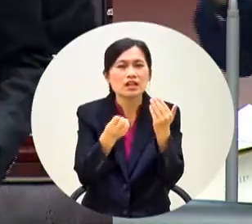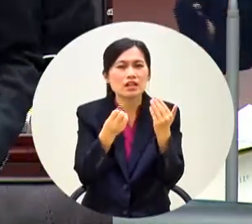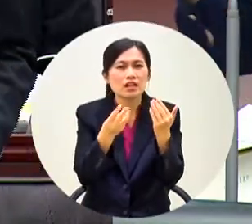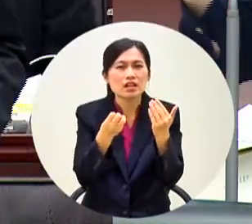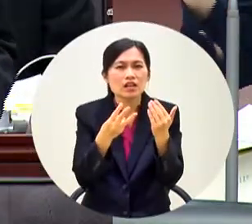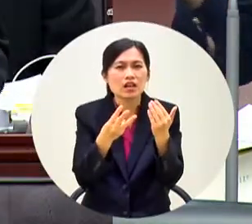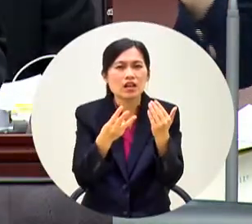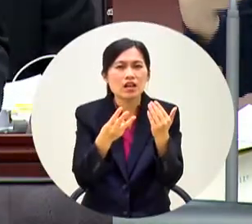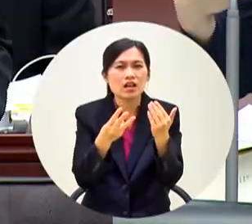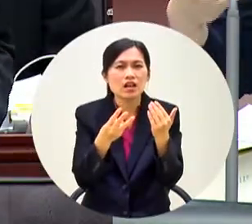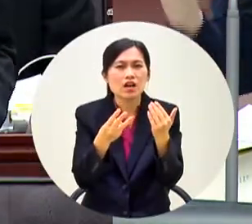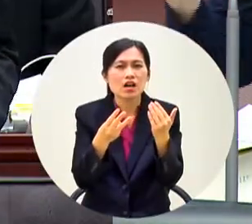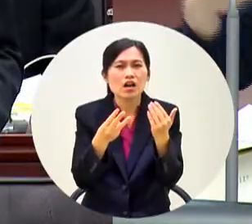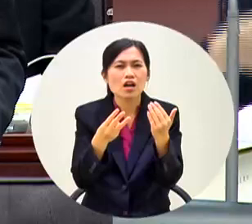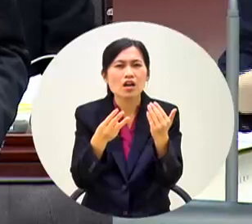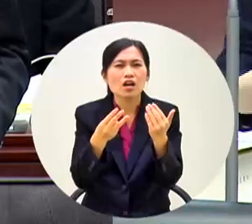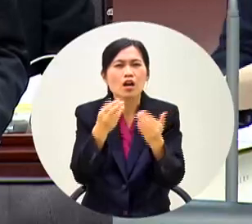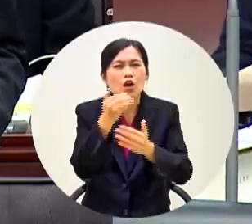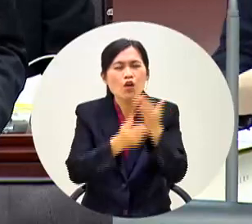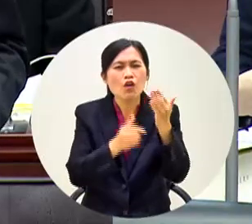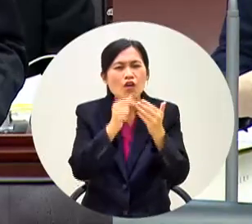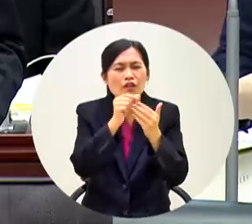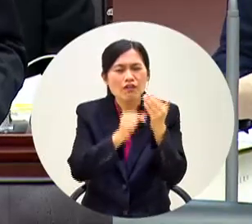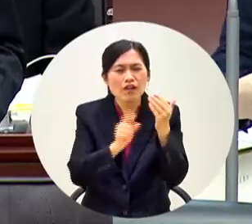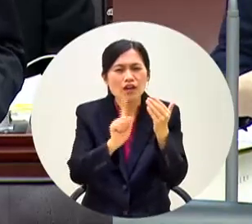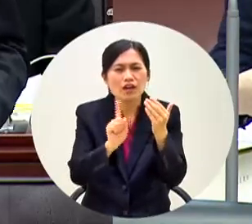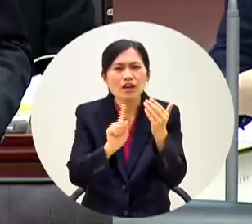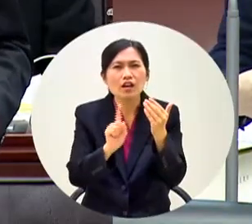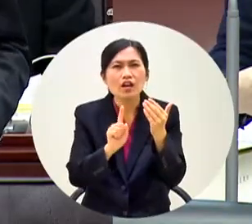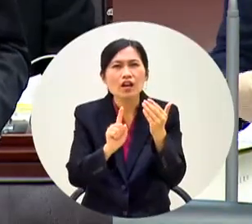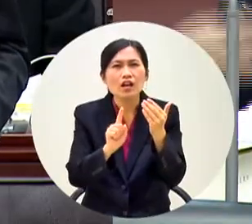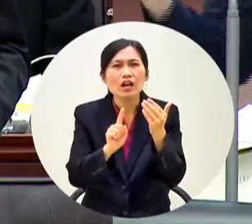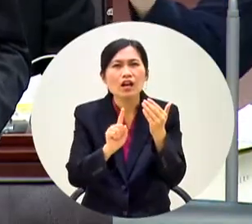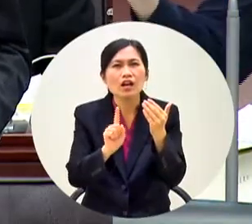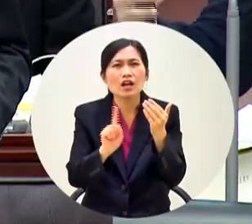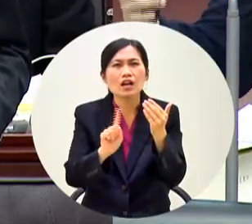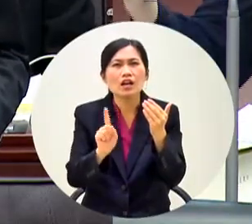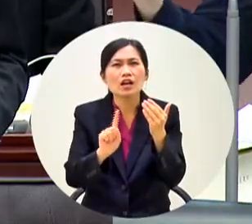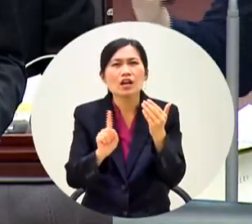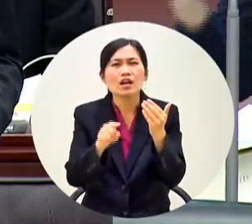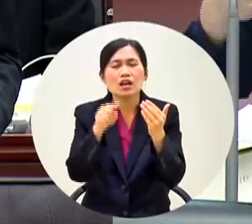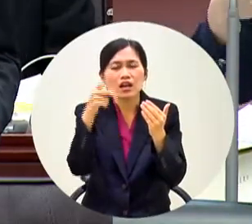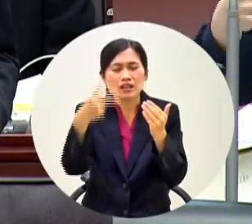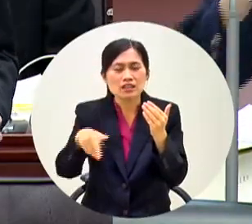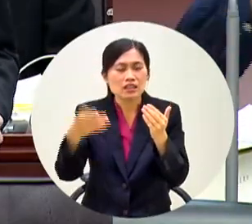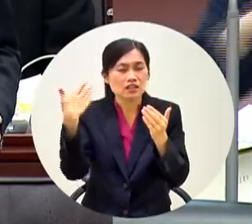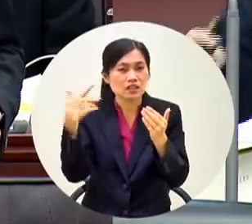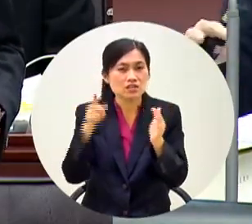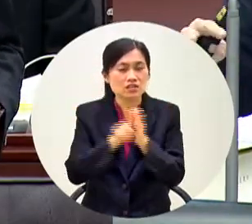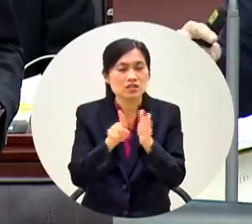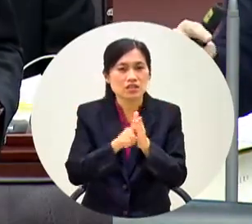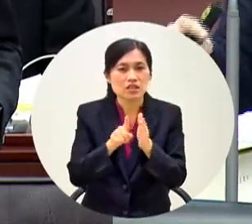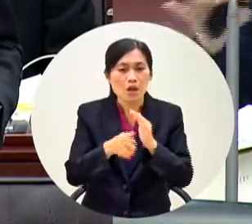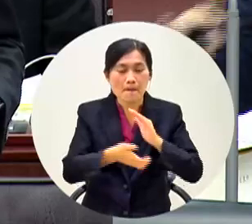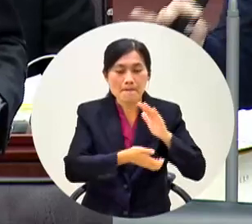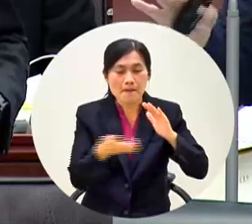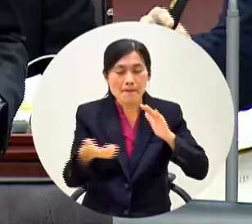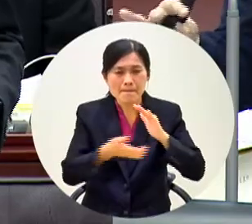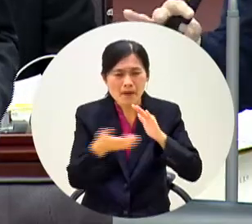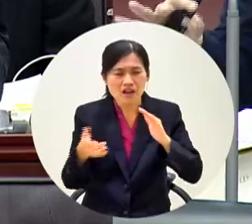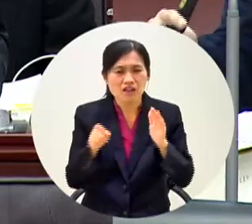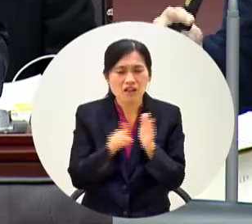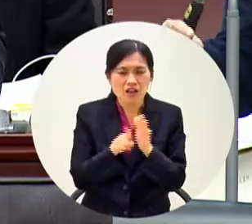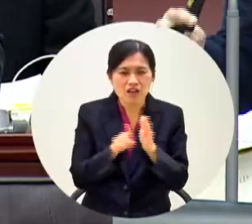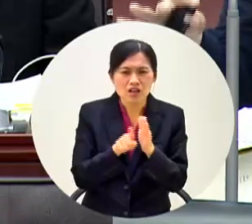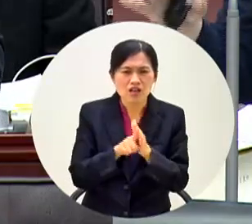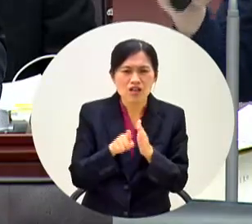须要用一个特别的一个方式去赔这些三板渔法，是不是？然后当时呢迁村的时候，因为土地不是红